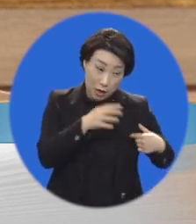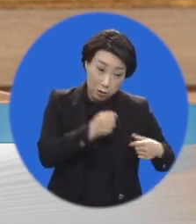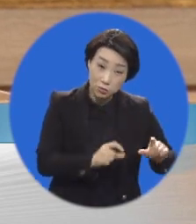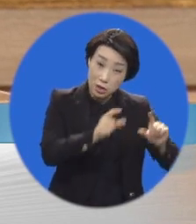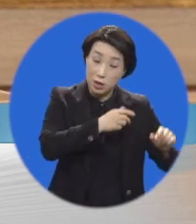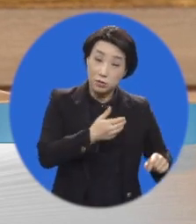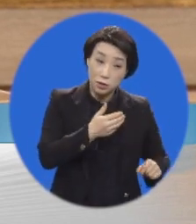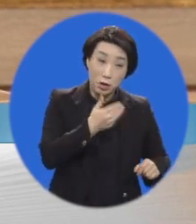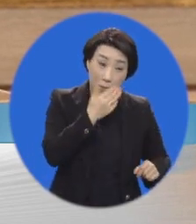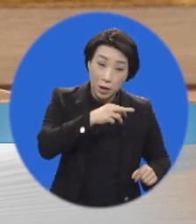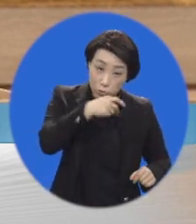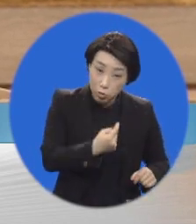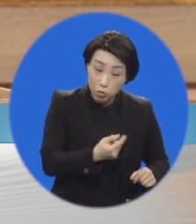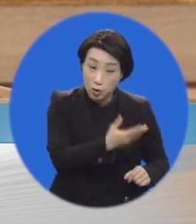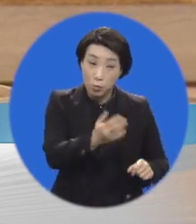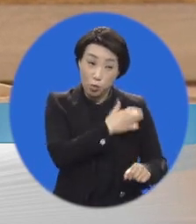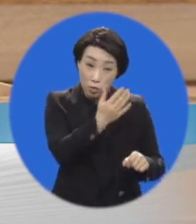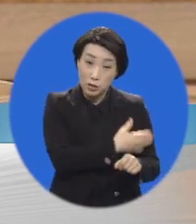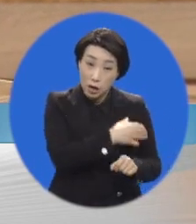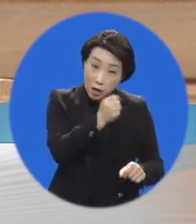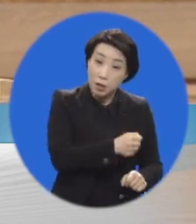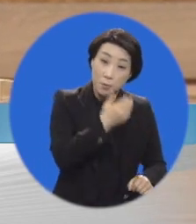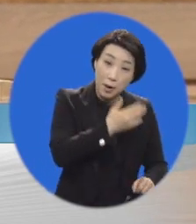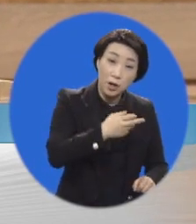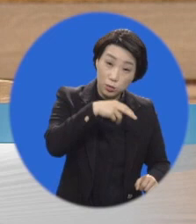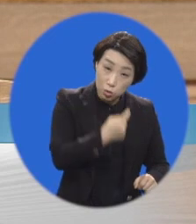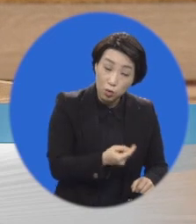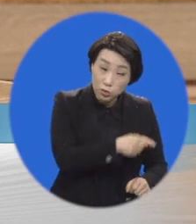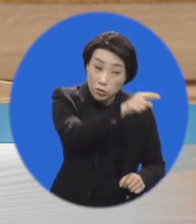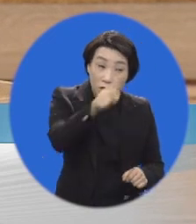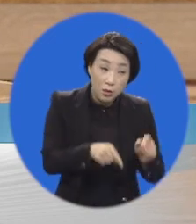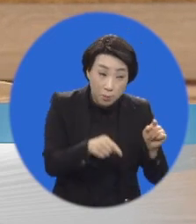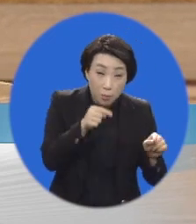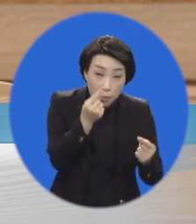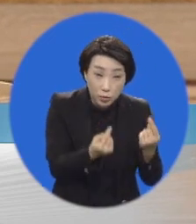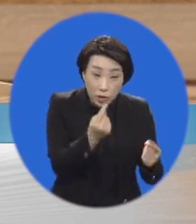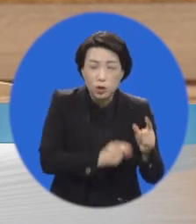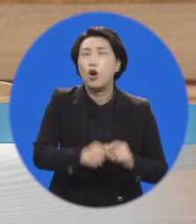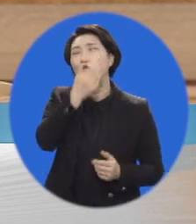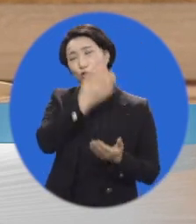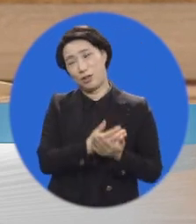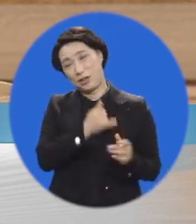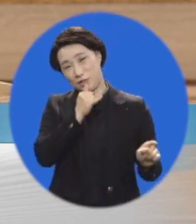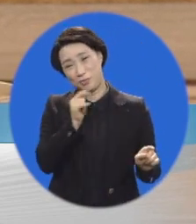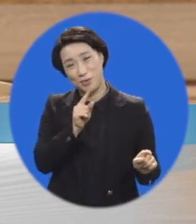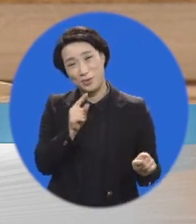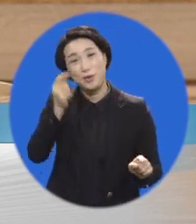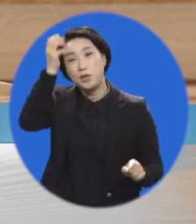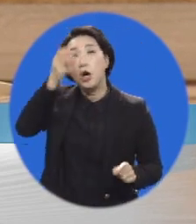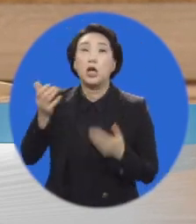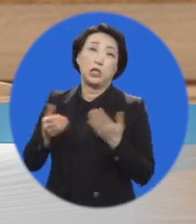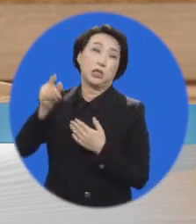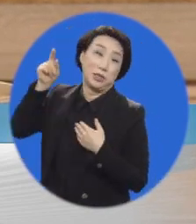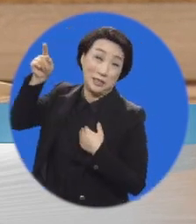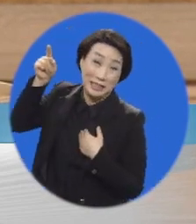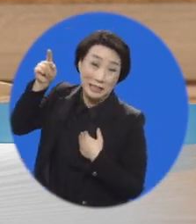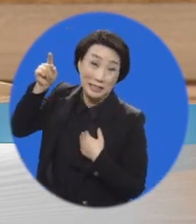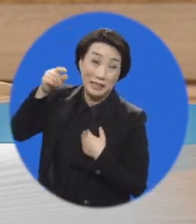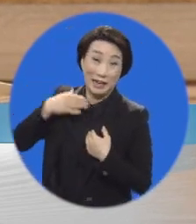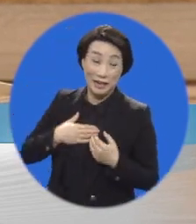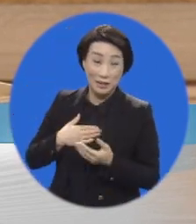있어도, 권세를 가지고 살 수 있어도 이것보다 더 소중한 것이 영적인 것이다